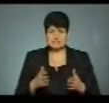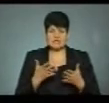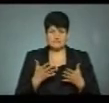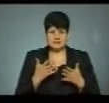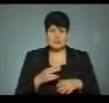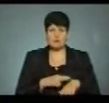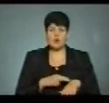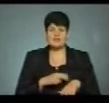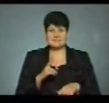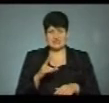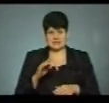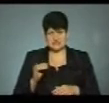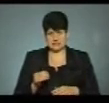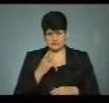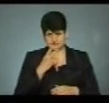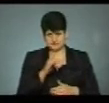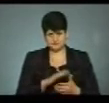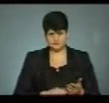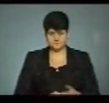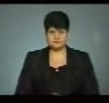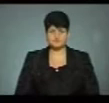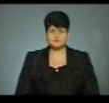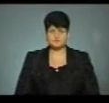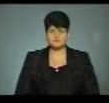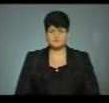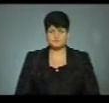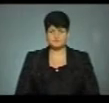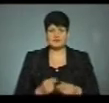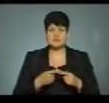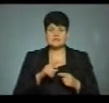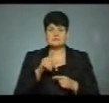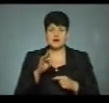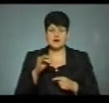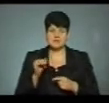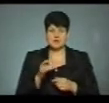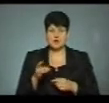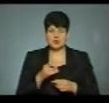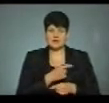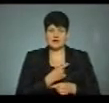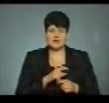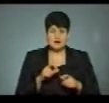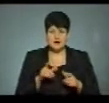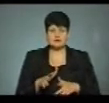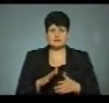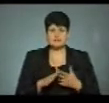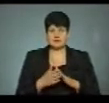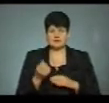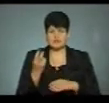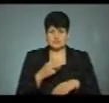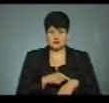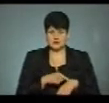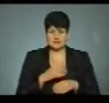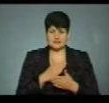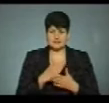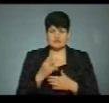і поліцейські. Більше про це дивіться далі. Це Збаразька районна лікарня, в інфекційному відділенні якої станом на 12-ту годину